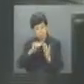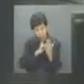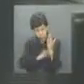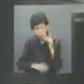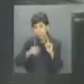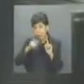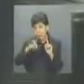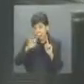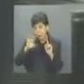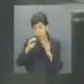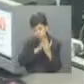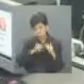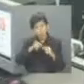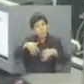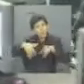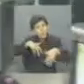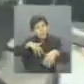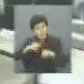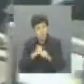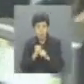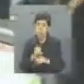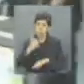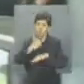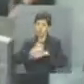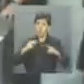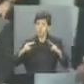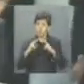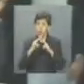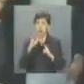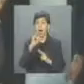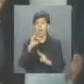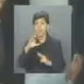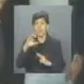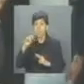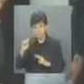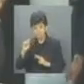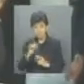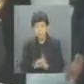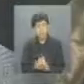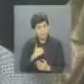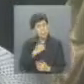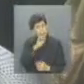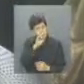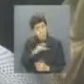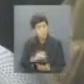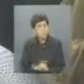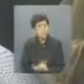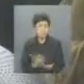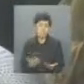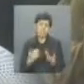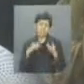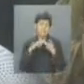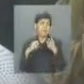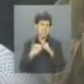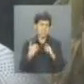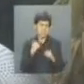1,800 แห่งทั่วประเทศแล้วแต่รัฐมนตรีว่าการกระทรวงเทคโนโลยีสารสนเทศและการสื่อสารก็ยอมรับว่ายังมีปัญหาในการ